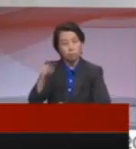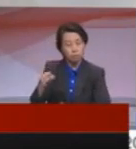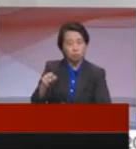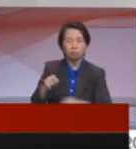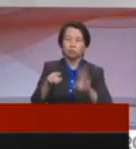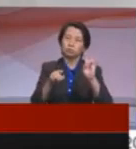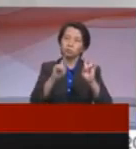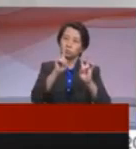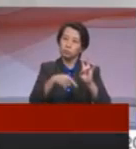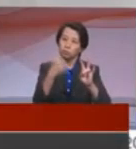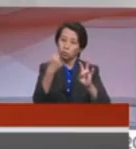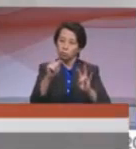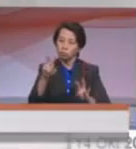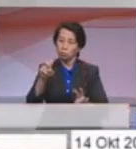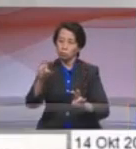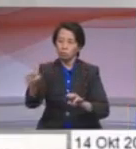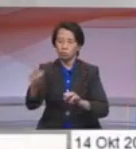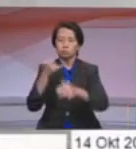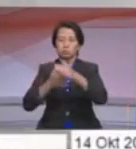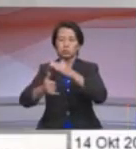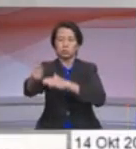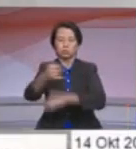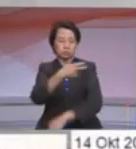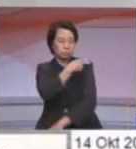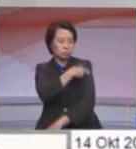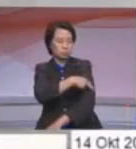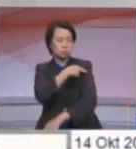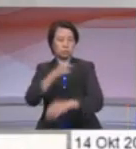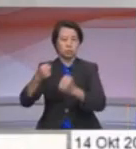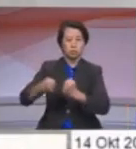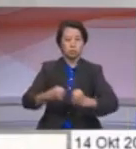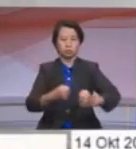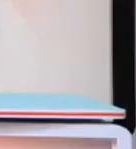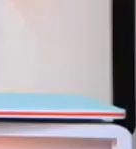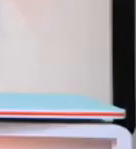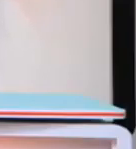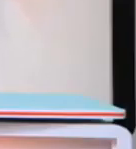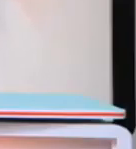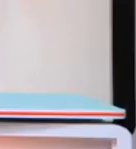治疗，35个人需要使用呼吸器。